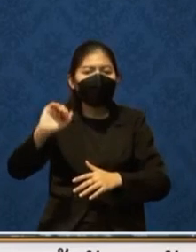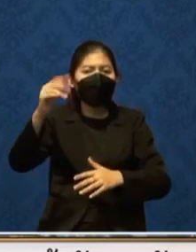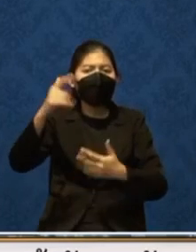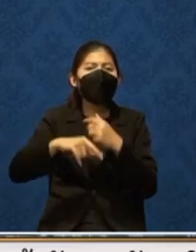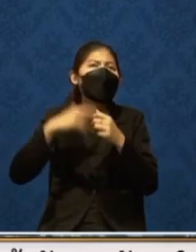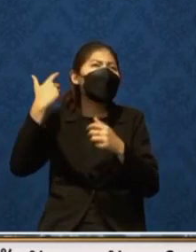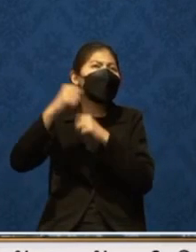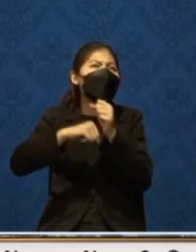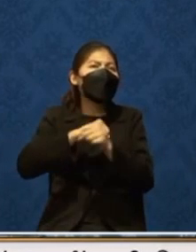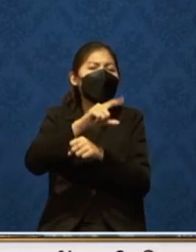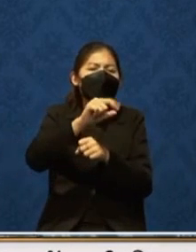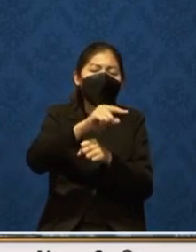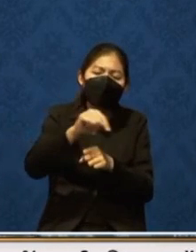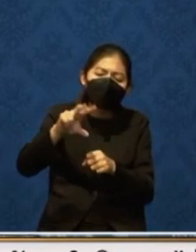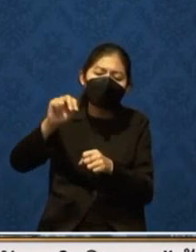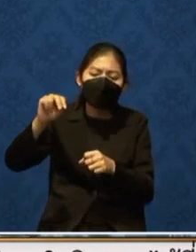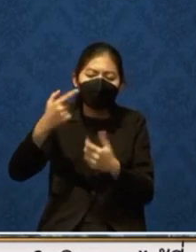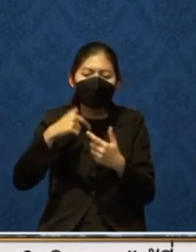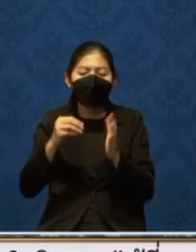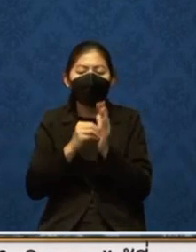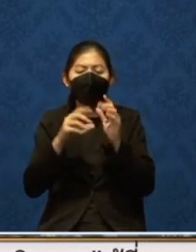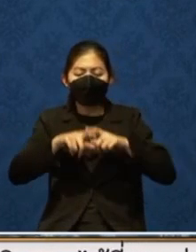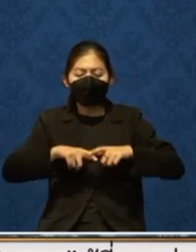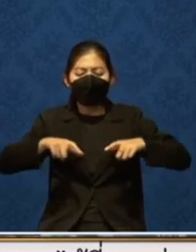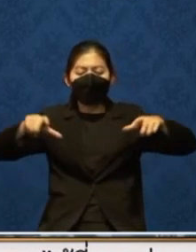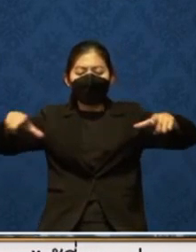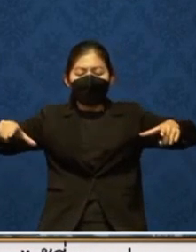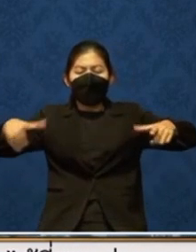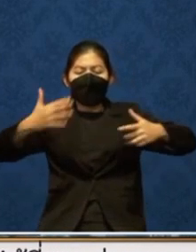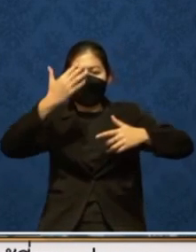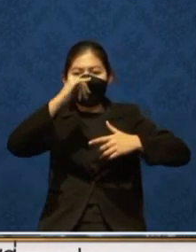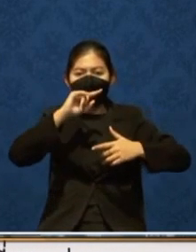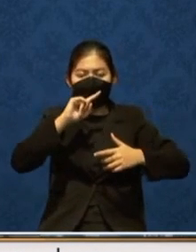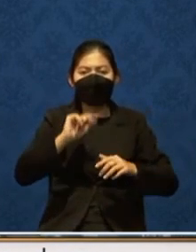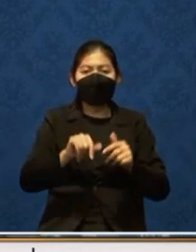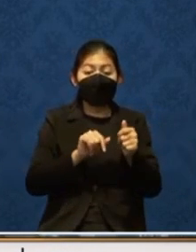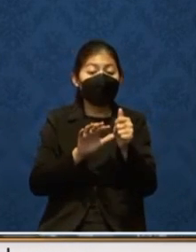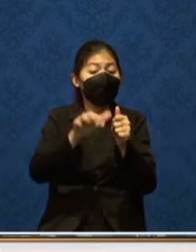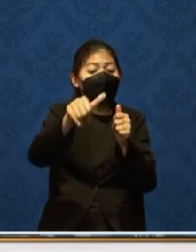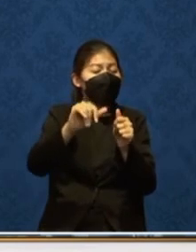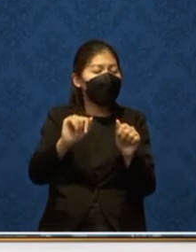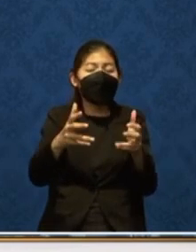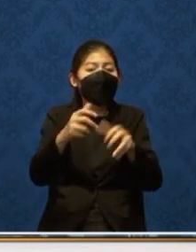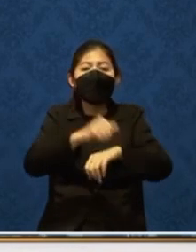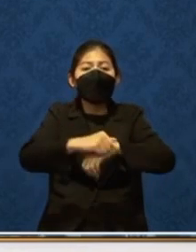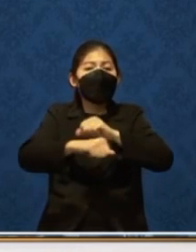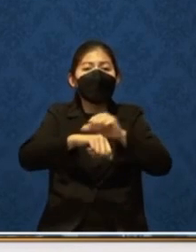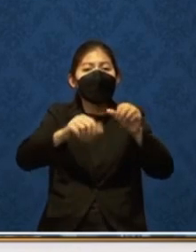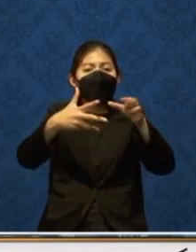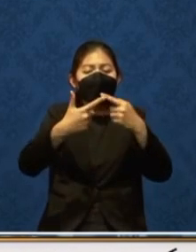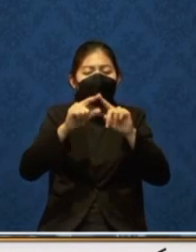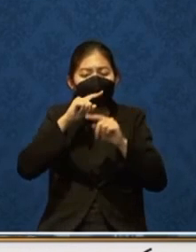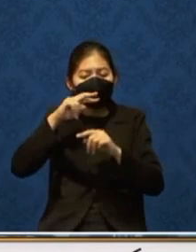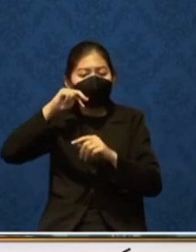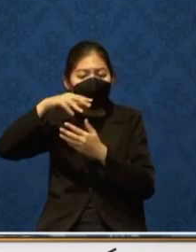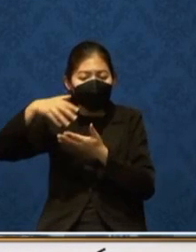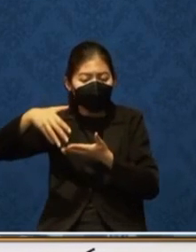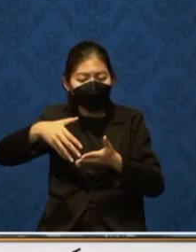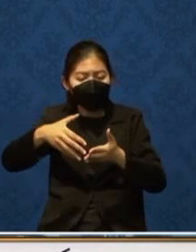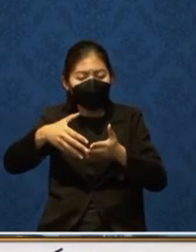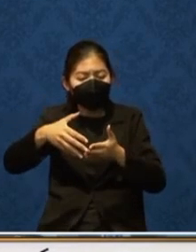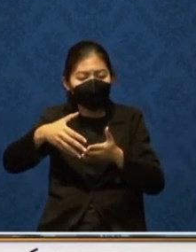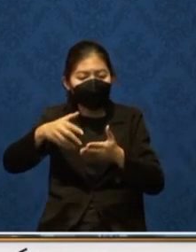30ี Carnegie กคือ กรุเทพตมจะใหญ่ขึนมากเพรท่านไมไปสรางเมือง เธอ์เอาแต่ท่ท่ arbitrary Mouse and